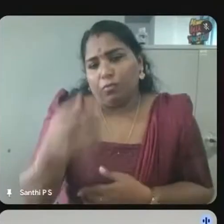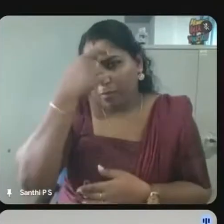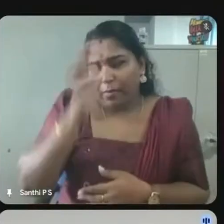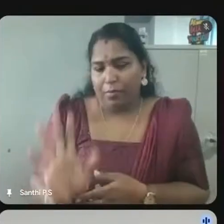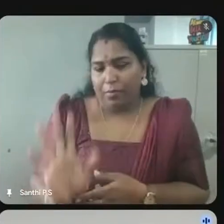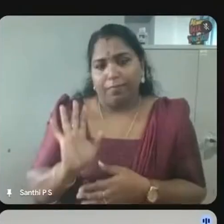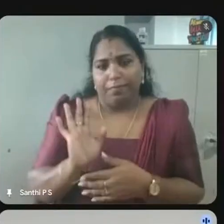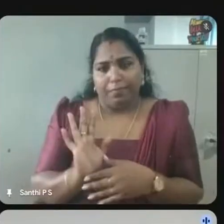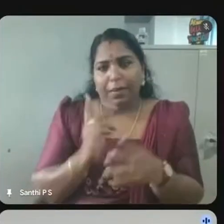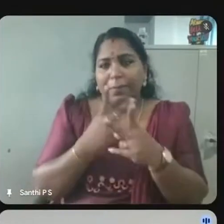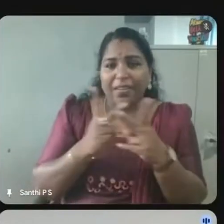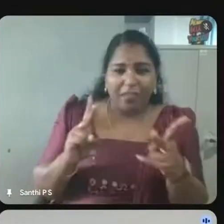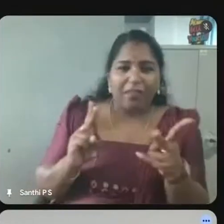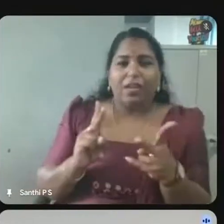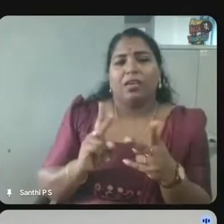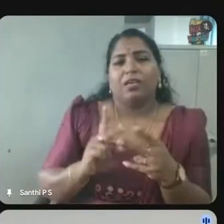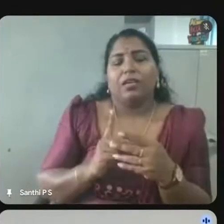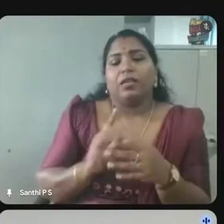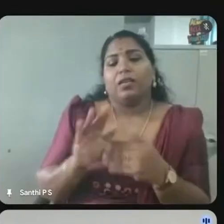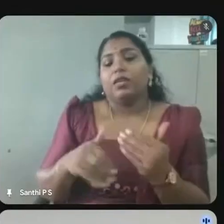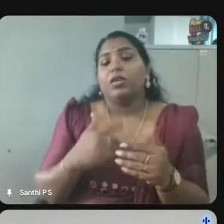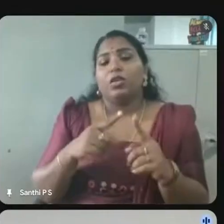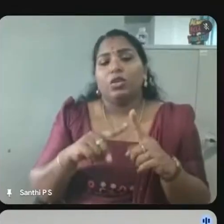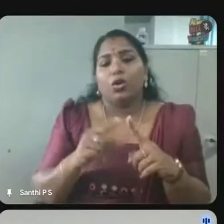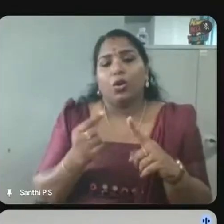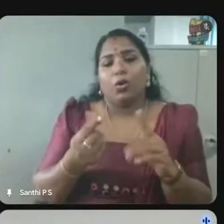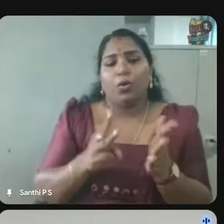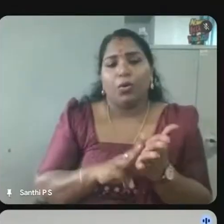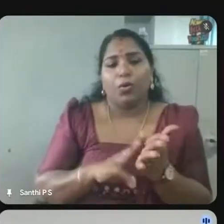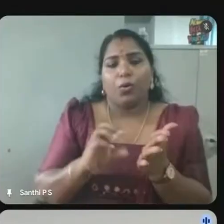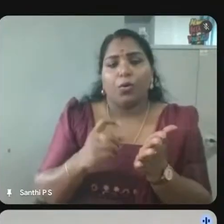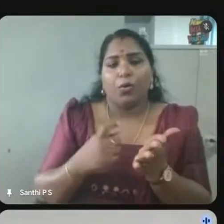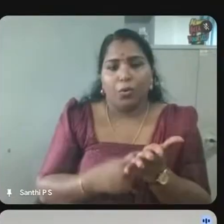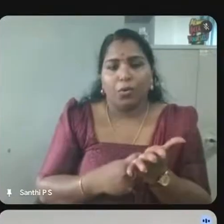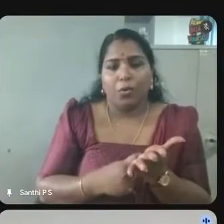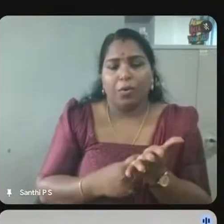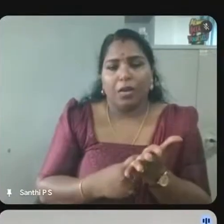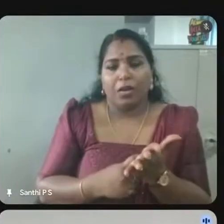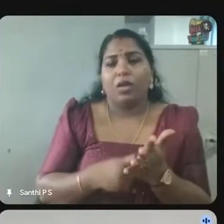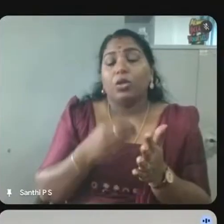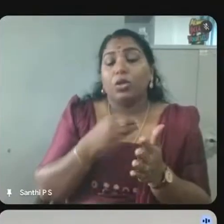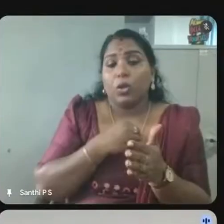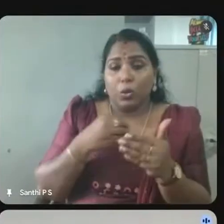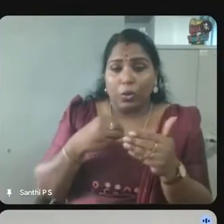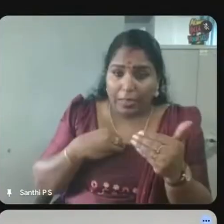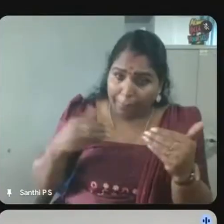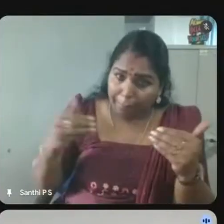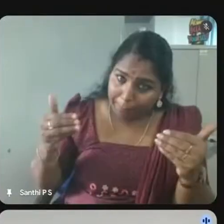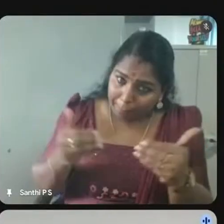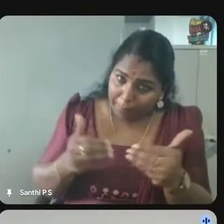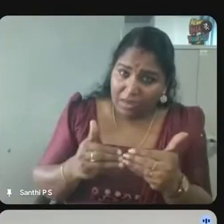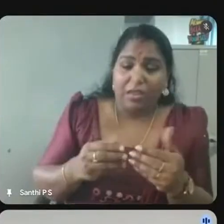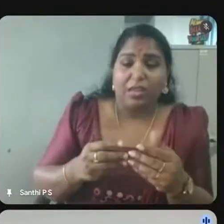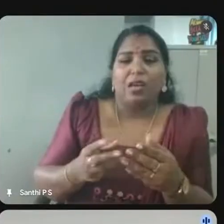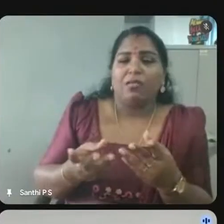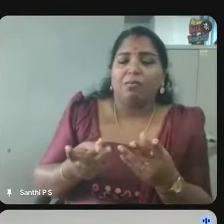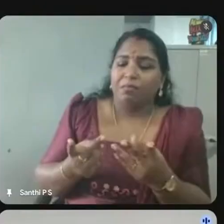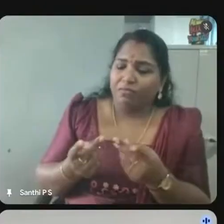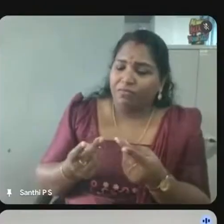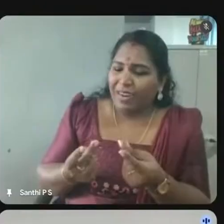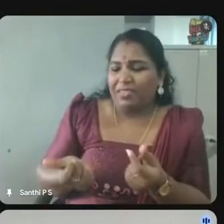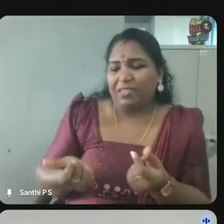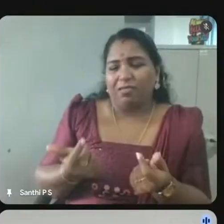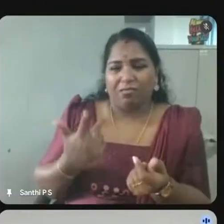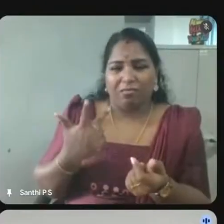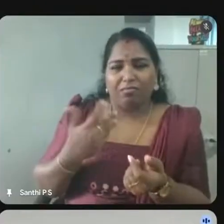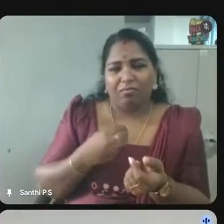വരുന്ന ഒരുപാട് തരത്തിലുള്ള ട്യൂമറുകൾ, അതും കണ്ടുപിടിച്ച് നേരത്തെ ചികിത്സിച്ചാൽ, ഇപ്പോഴത്തെ ലേറ്റസ്റ്റ് ട്രീറ്റ്മെന്റിൽ പണ്ടൊക്കെ കണ്ണെടുത്ത് കളയുന്ന,